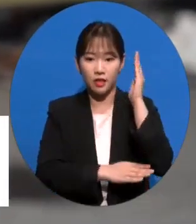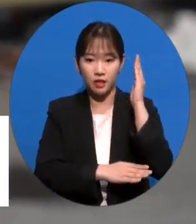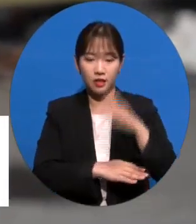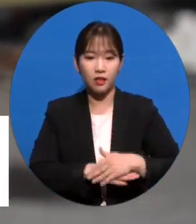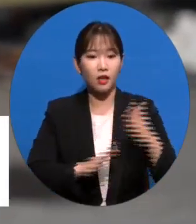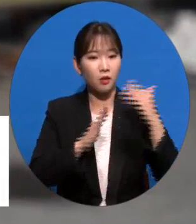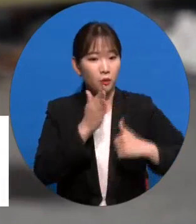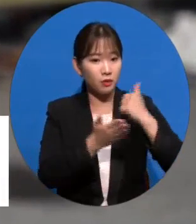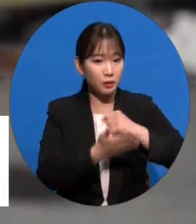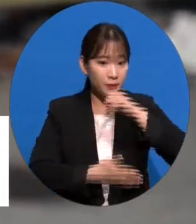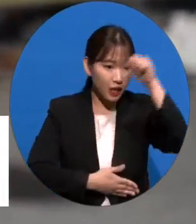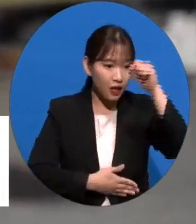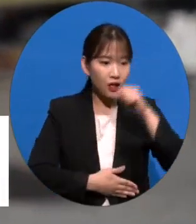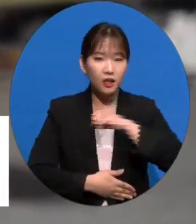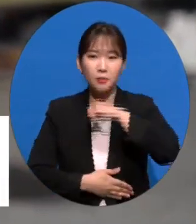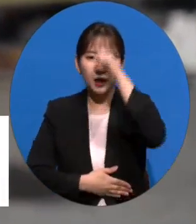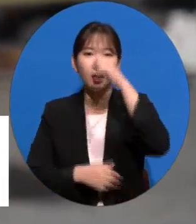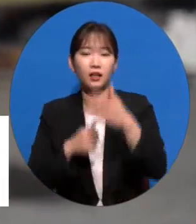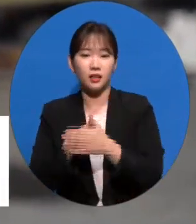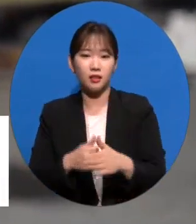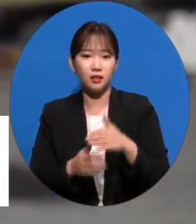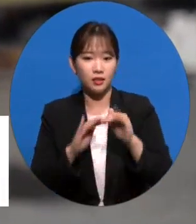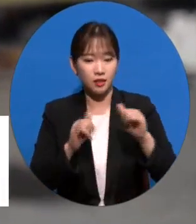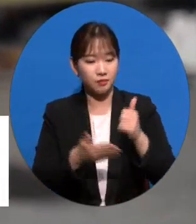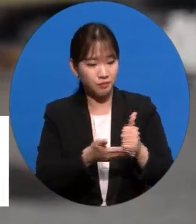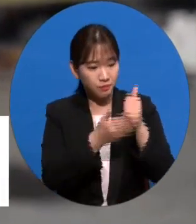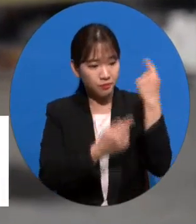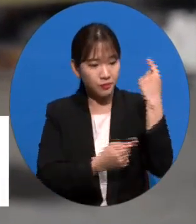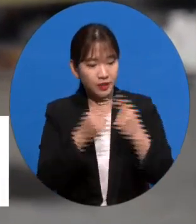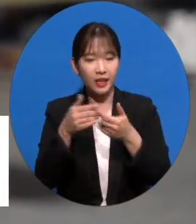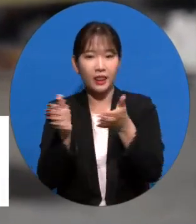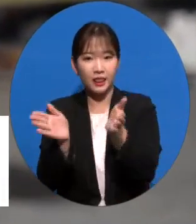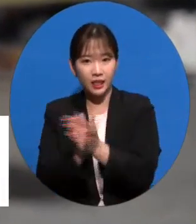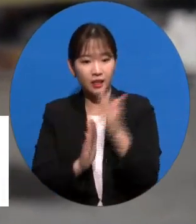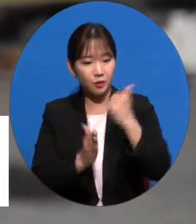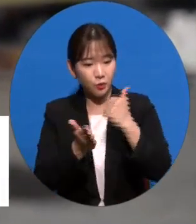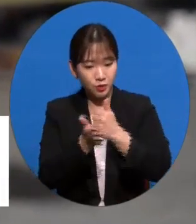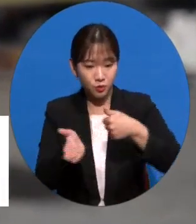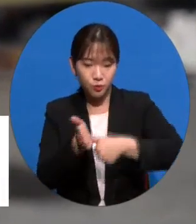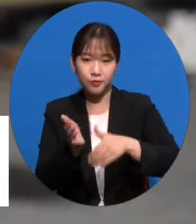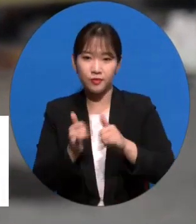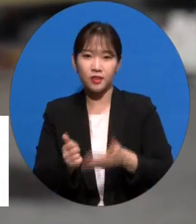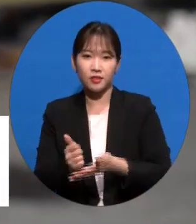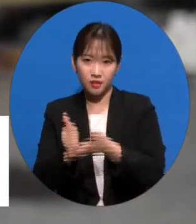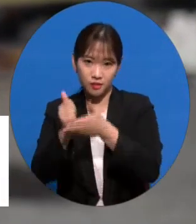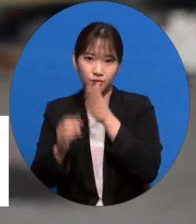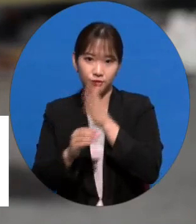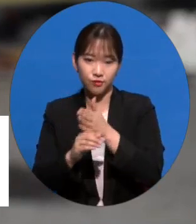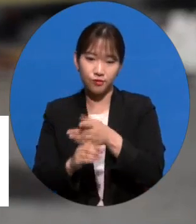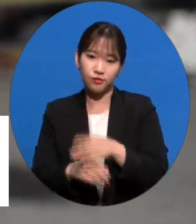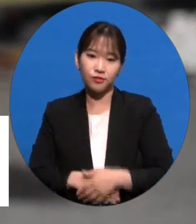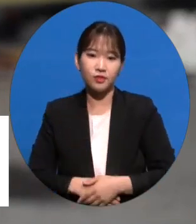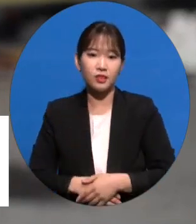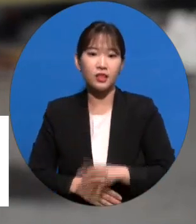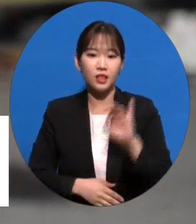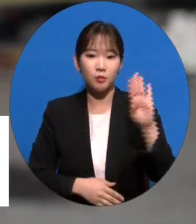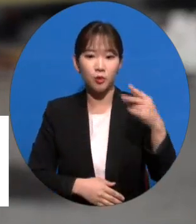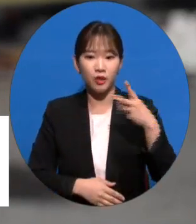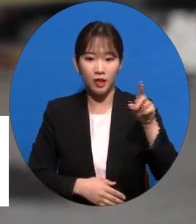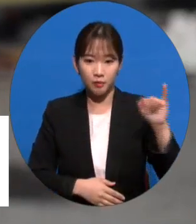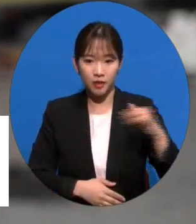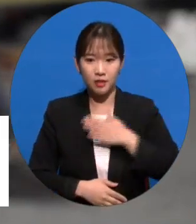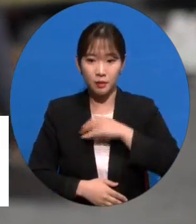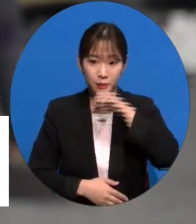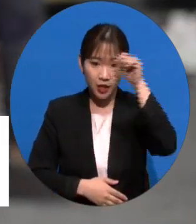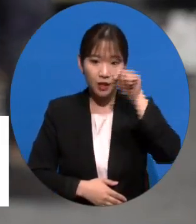받으면 당선되니 주민들을 섬기기보다는 당과 공천권자를 섬기고 있습니다. 이보람이가